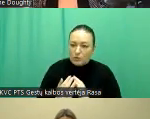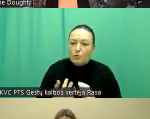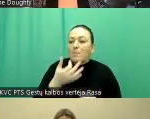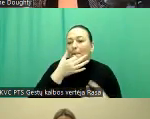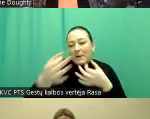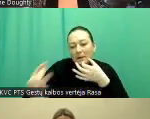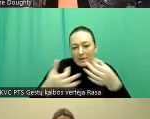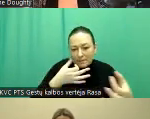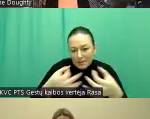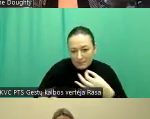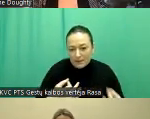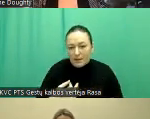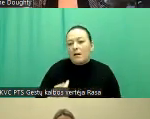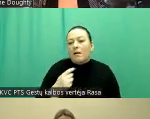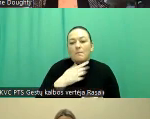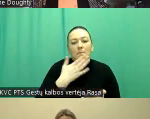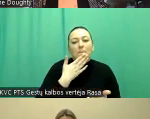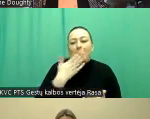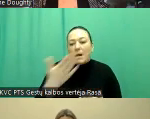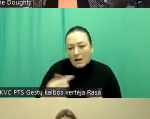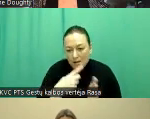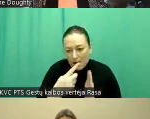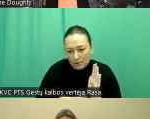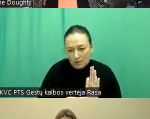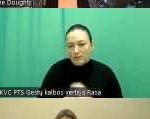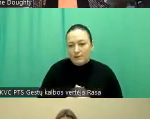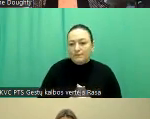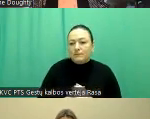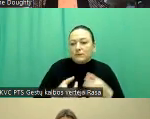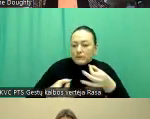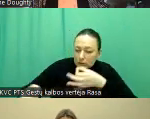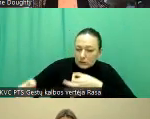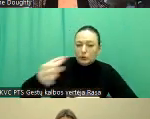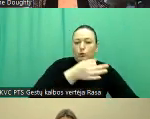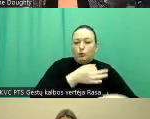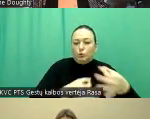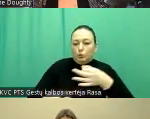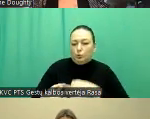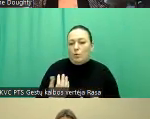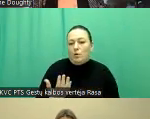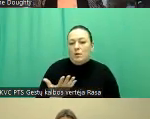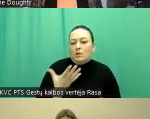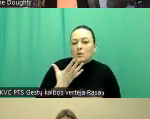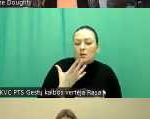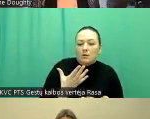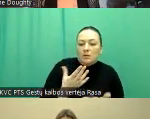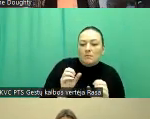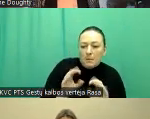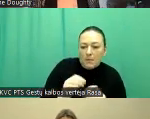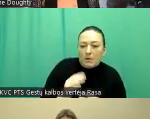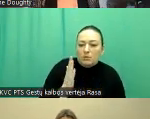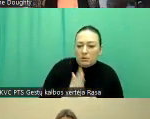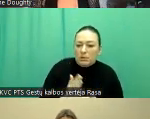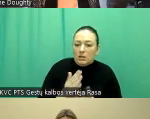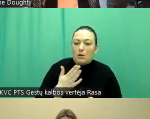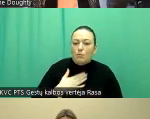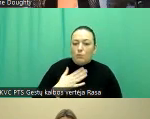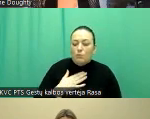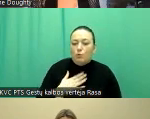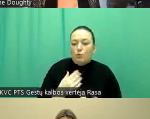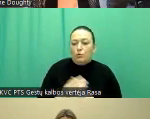pasisakyti, užduoti klausimus, diskutuoti, pateikti pastabas, nes toks ir yra mūsų